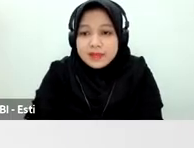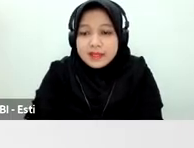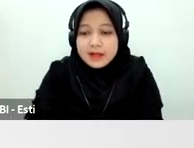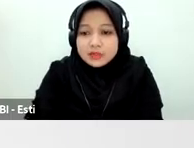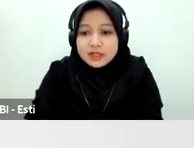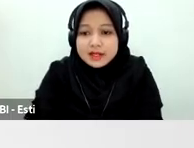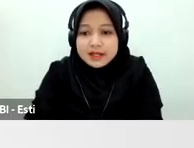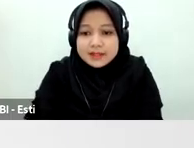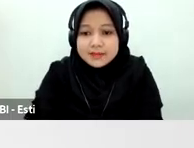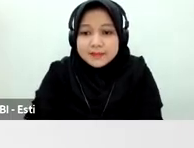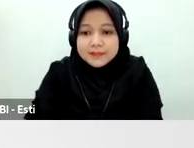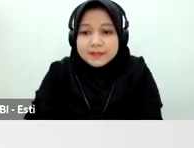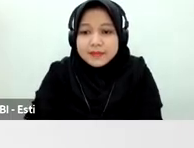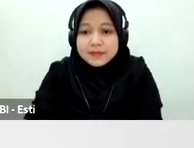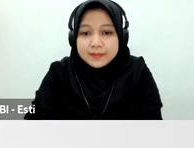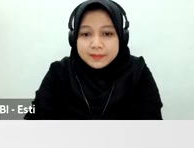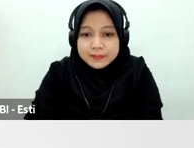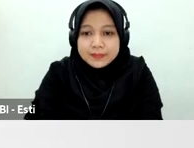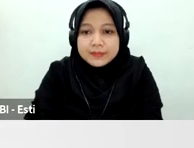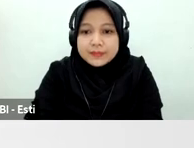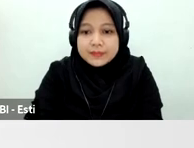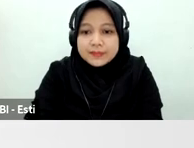baik apakah sudah terlihat